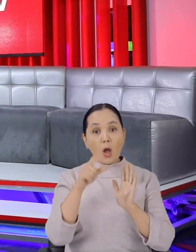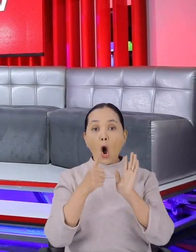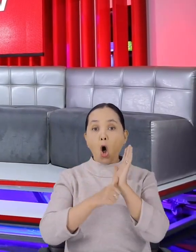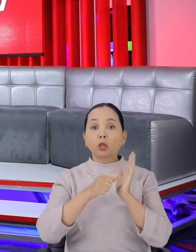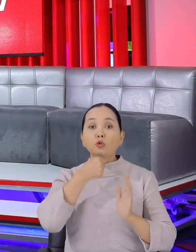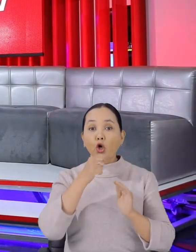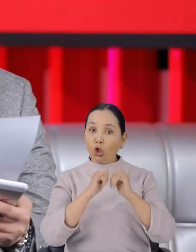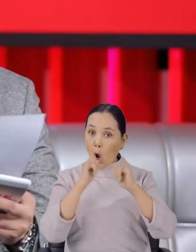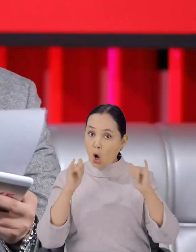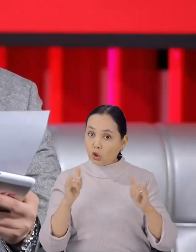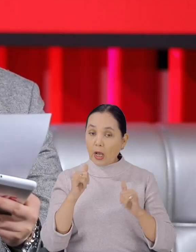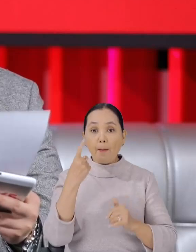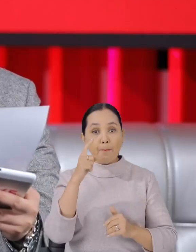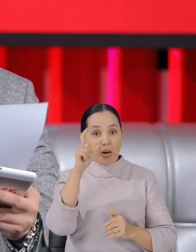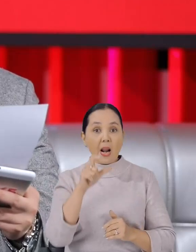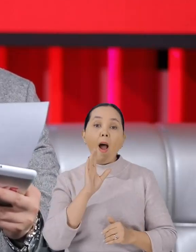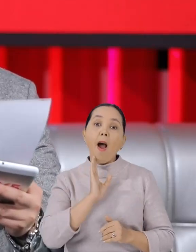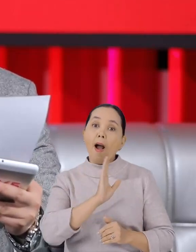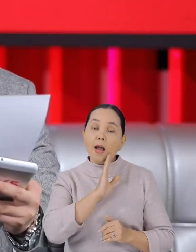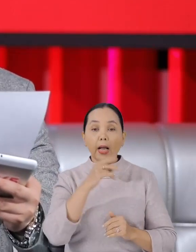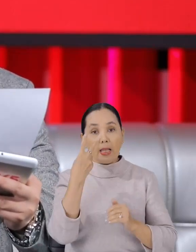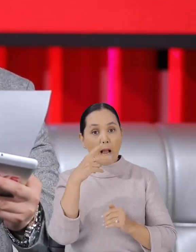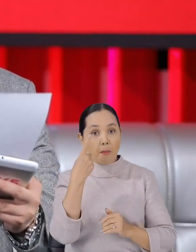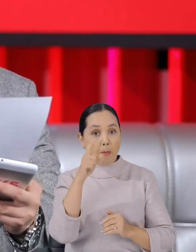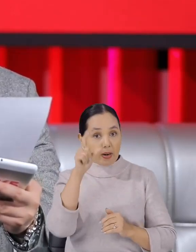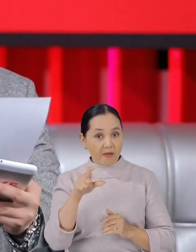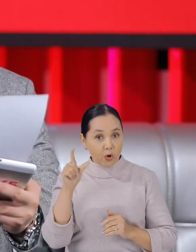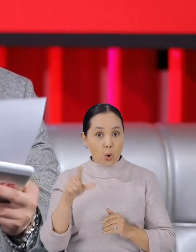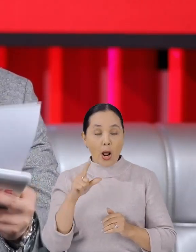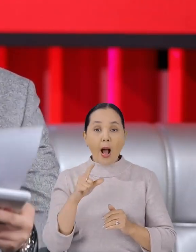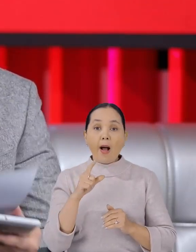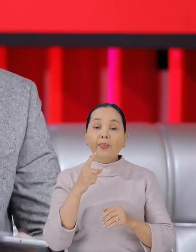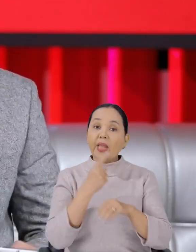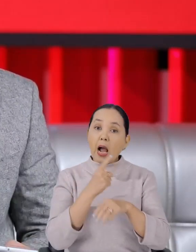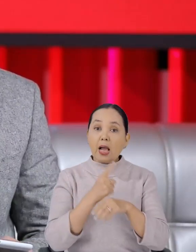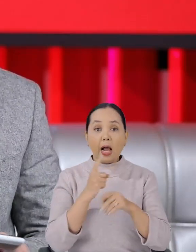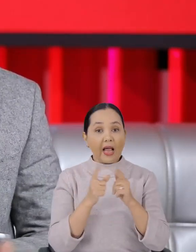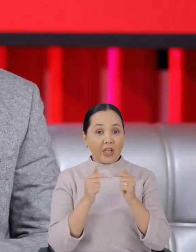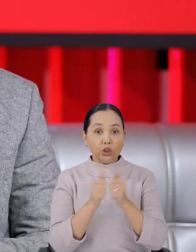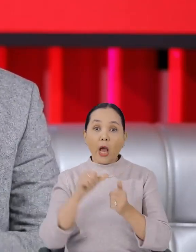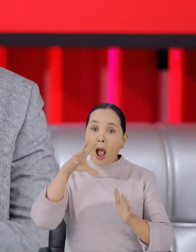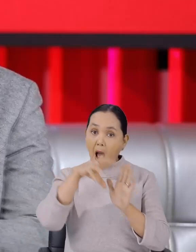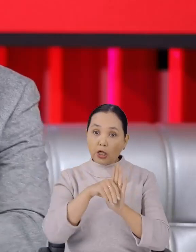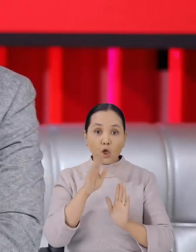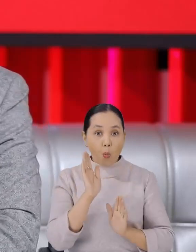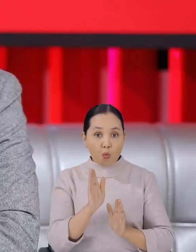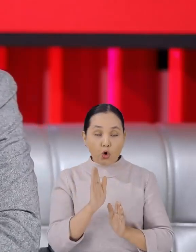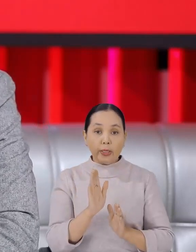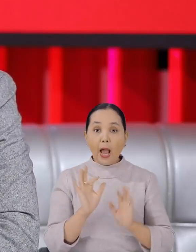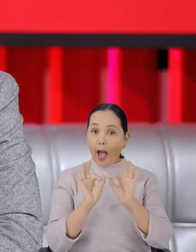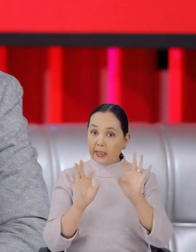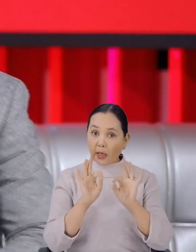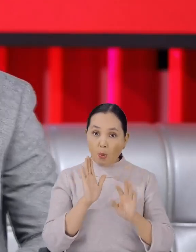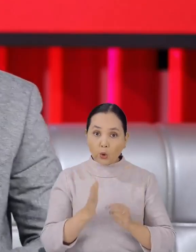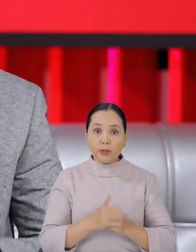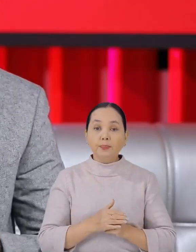yoshdan oshgan fuqarolar, 1 nafari ayol, 21 nafari taqiqlangan tashkilotlarga a'zo bo'lganligi